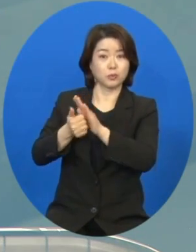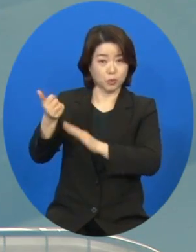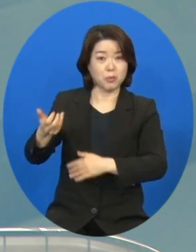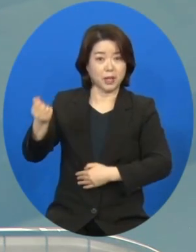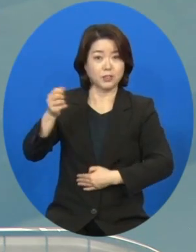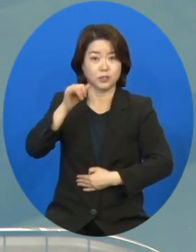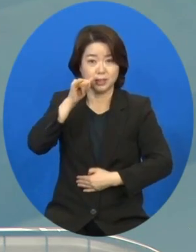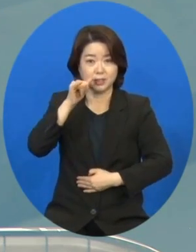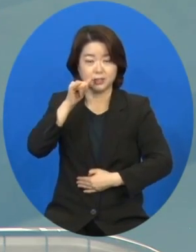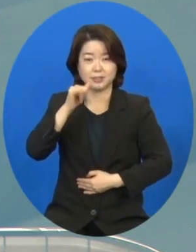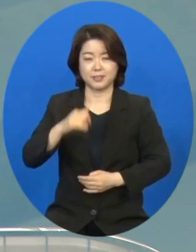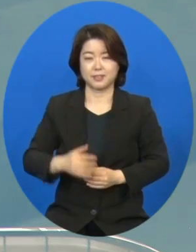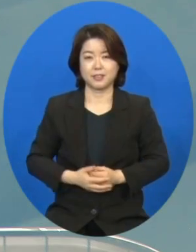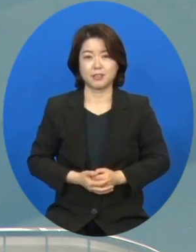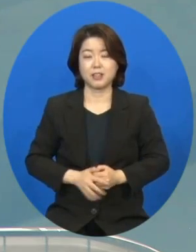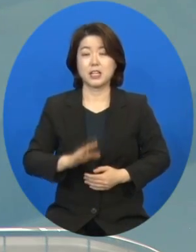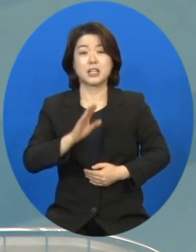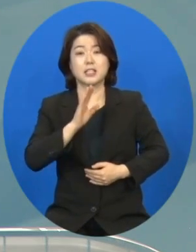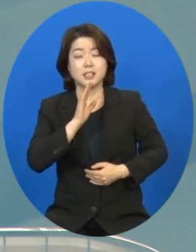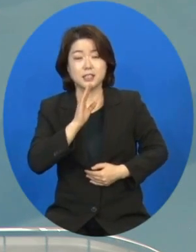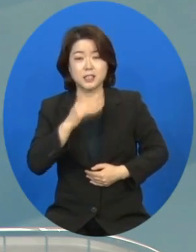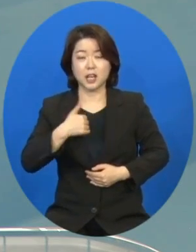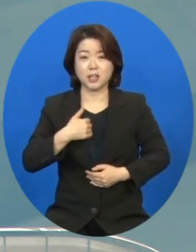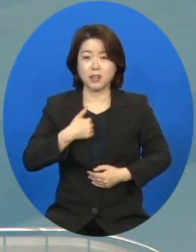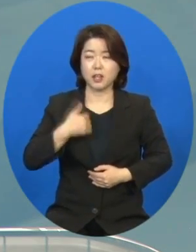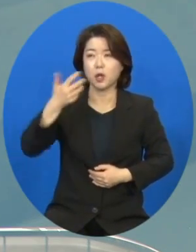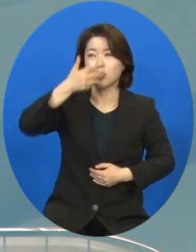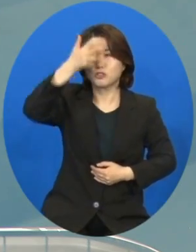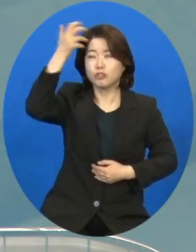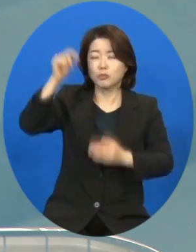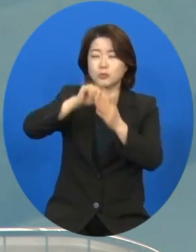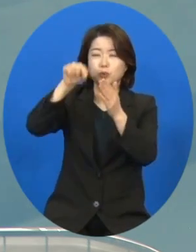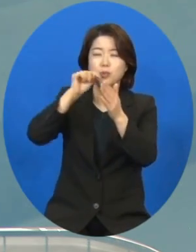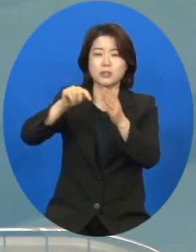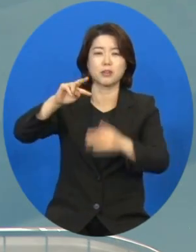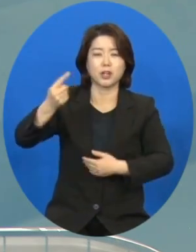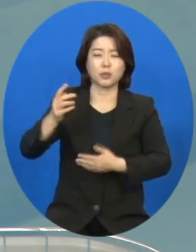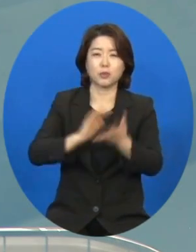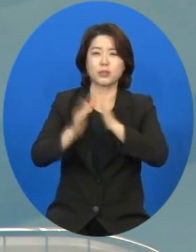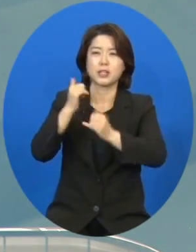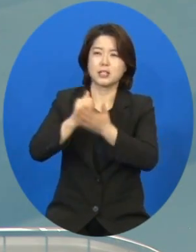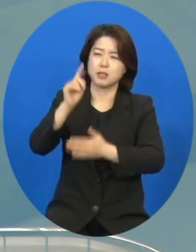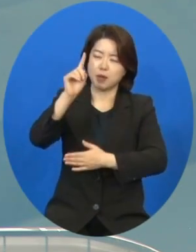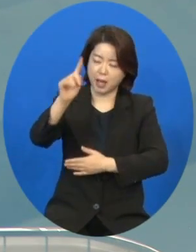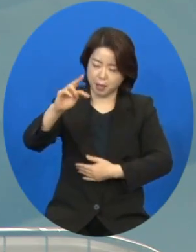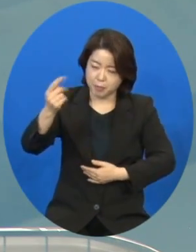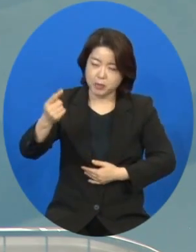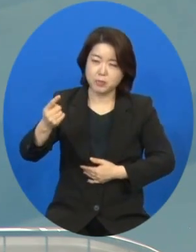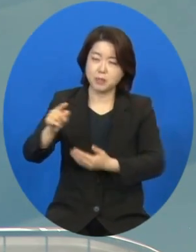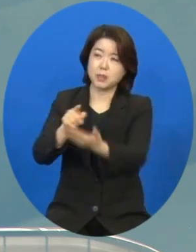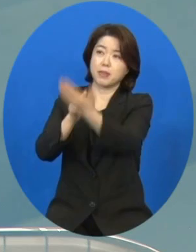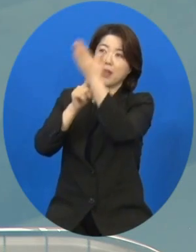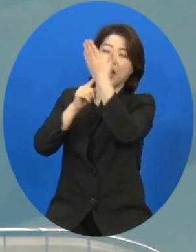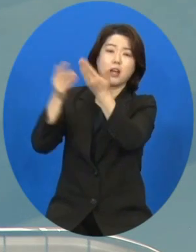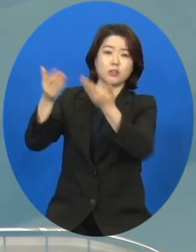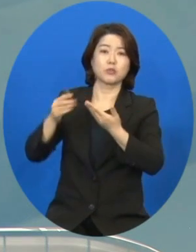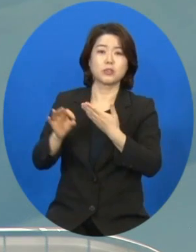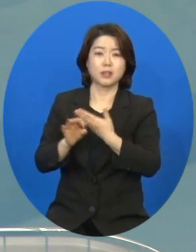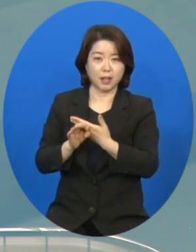있잖아요. 실제로 내게 꿈에서라도 예수님이 정말 한 번만이라도 나타나